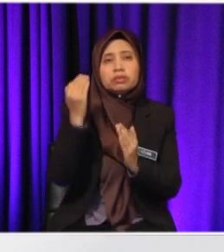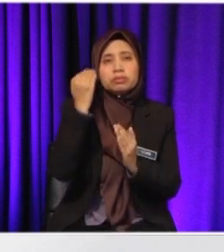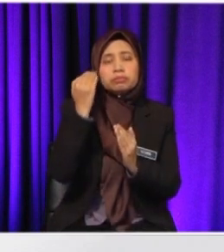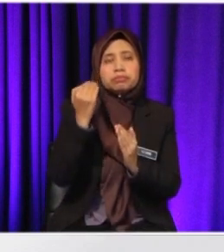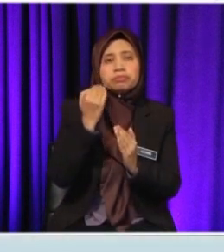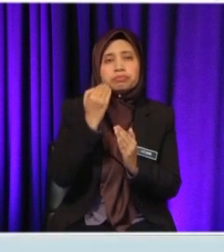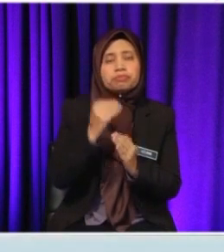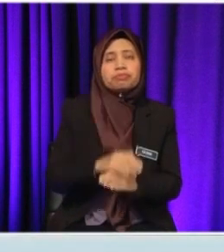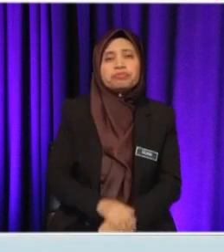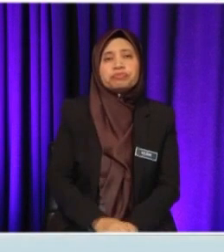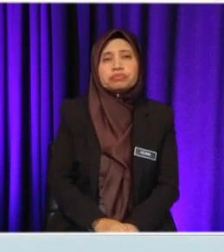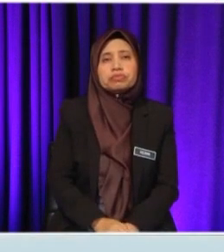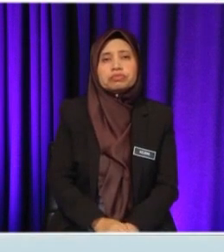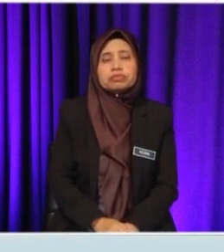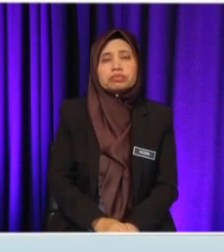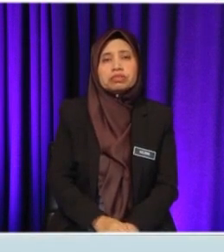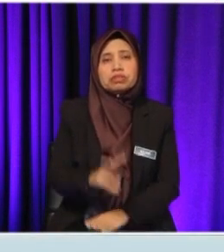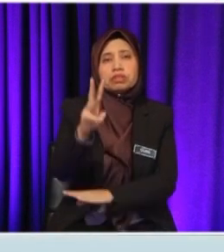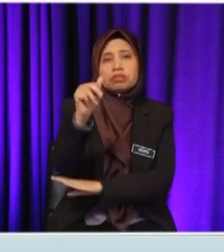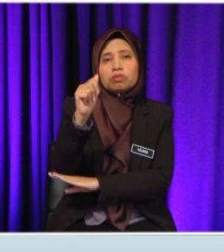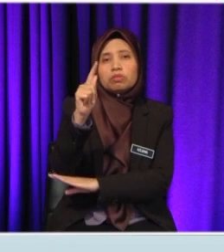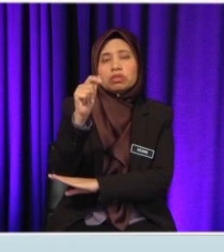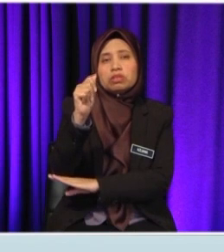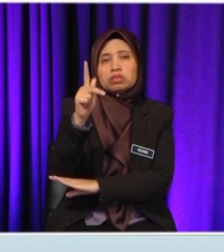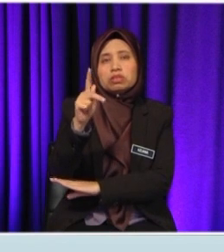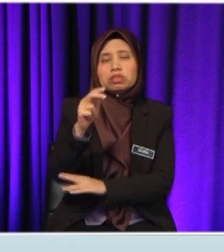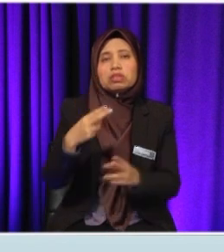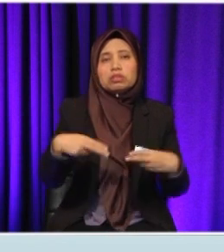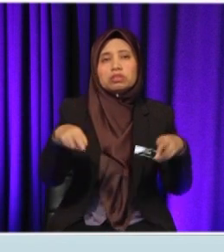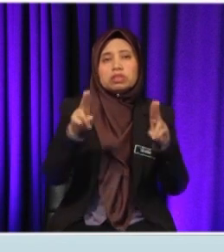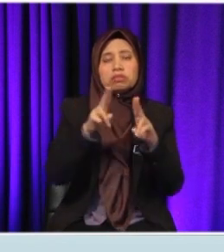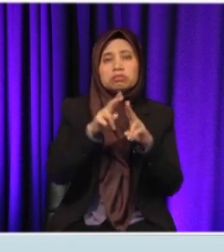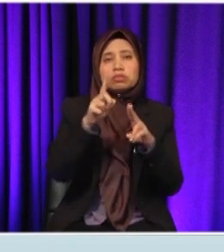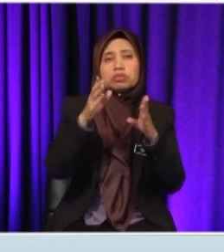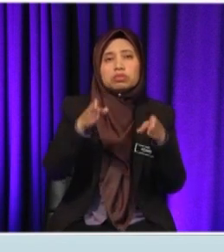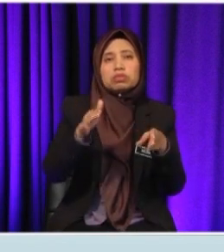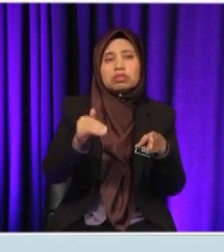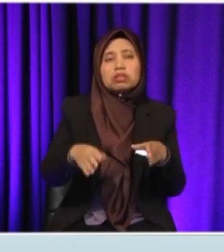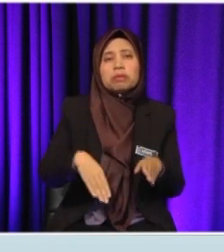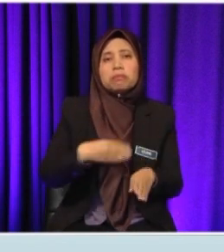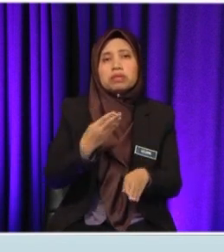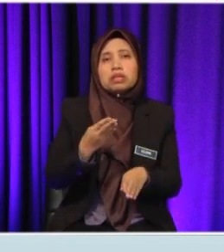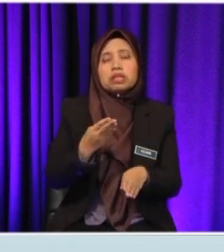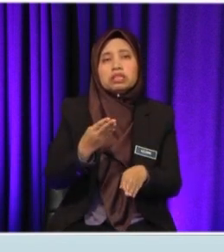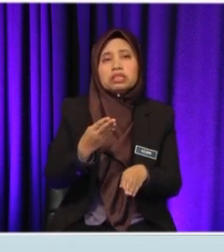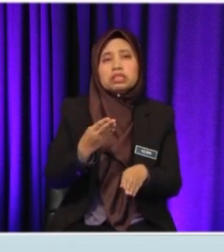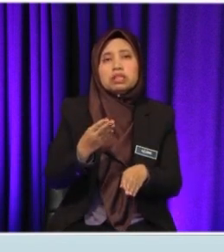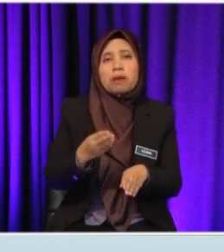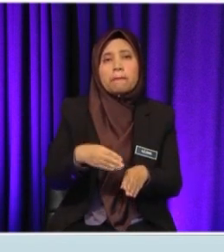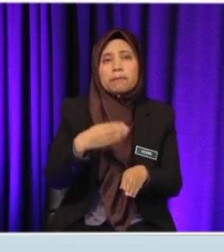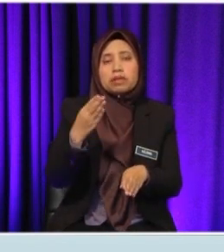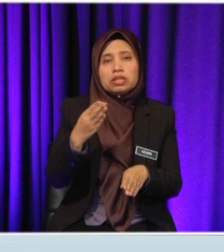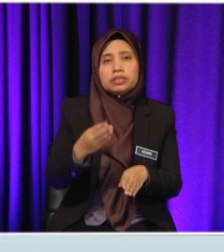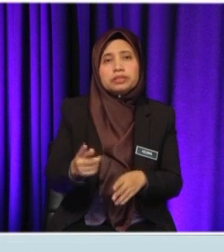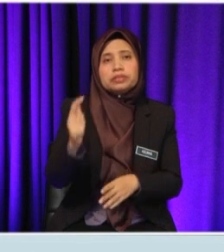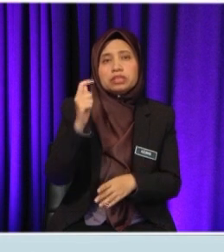betul jawapan itu. Jawapan yang terpilih adalah watak utama iaitu peguam. Yang pertama adalah seorang yang berani. Peguam berani menegakkan hak dia sebagai